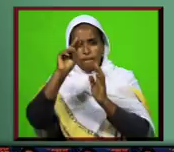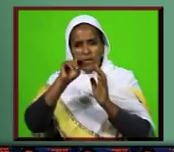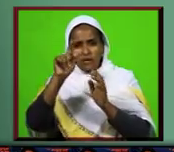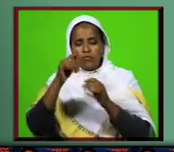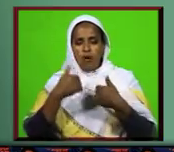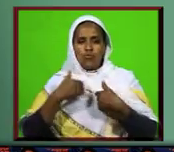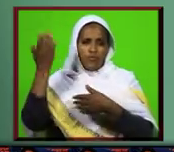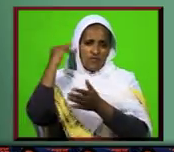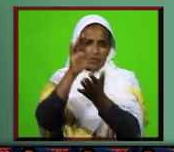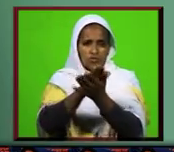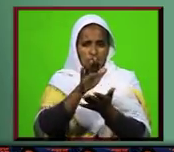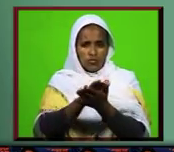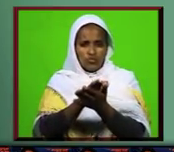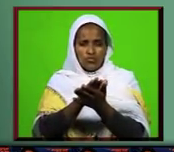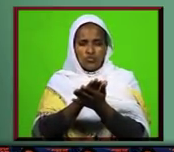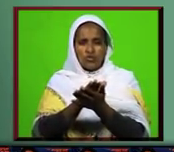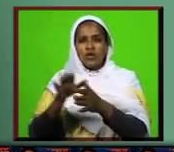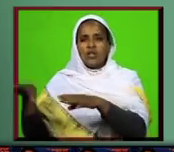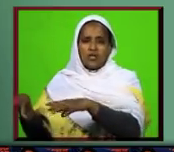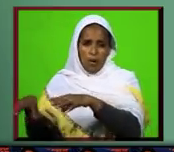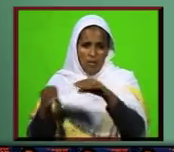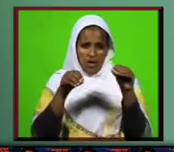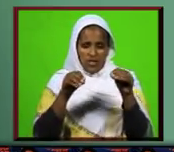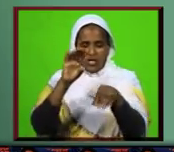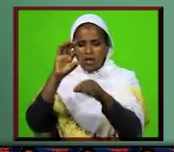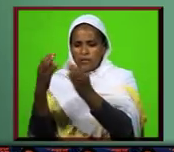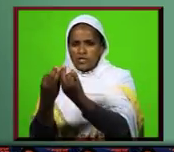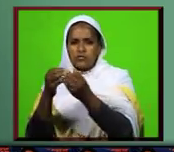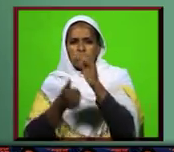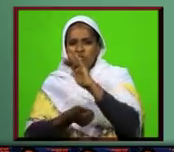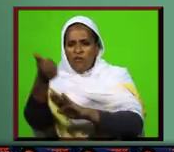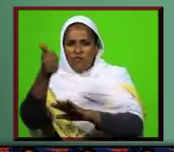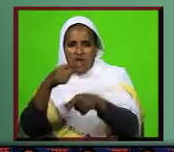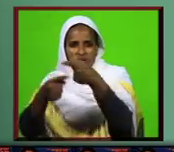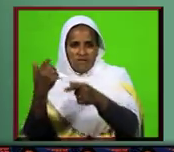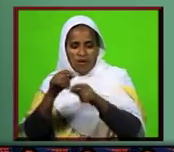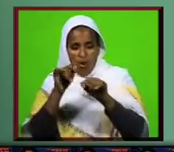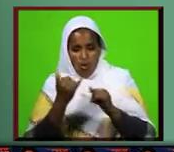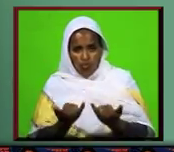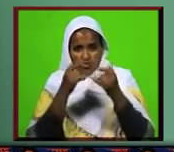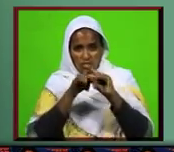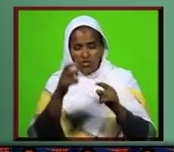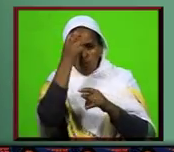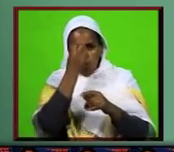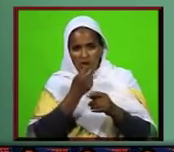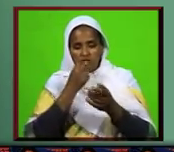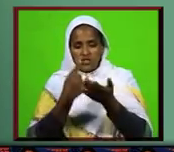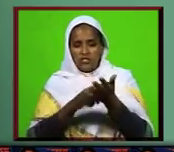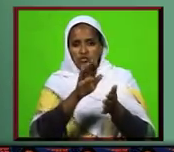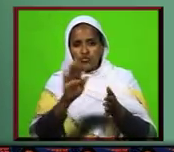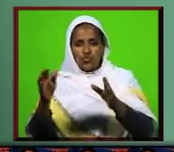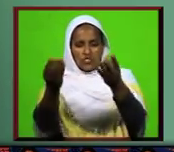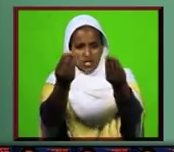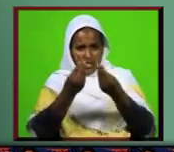በነበሩት ትምህርት ቤቶች ተማሪ ከቤተሰብ ጠፍቶ ነው የሚሄደው። አሁን ግን ወላጅ እነዚህን ልጆች